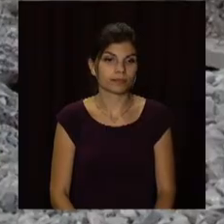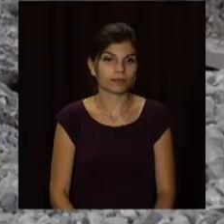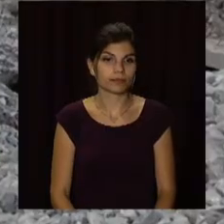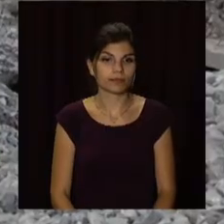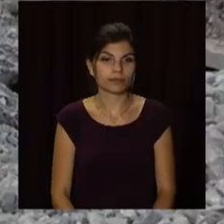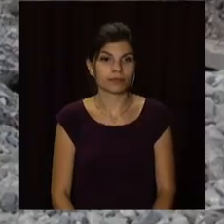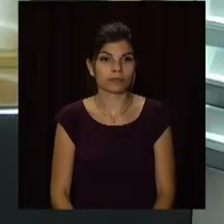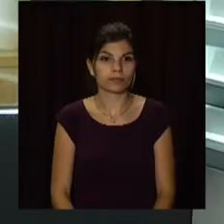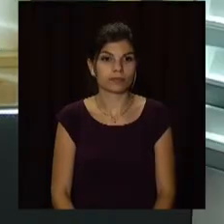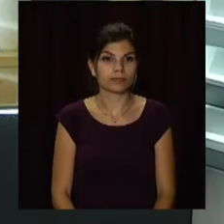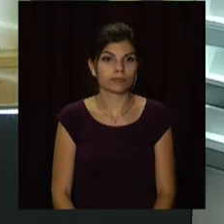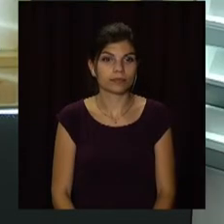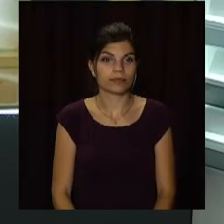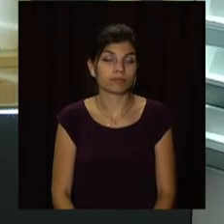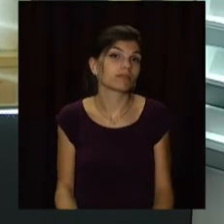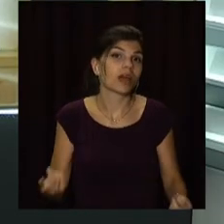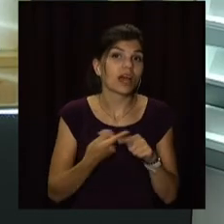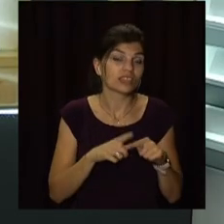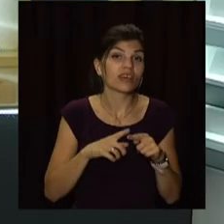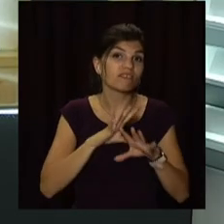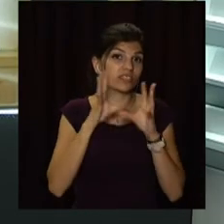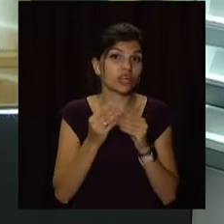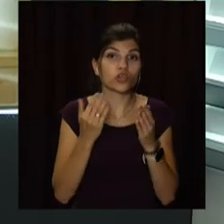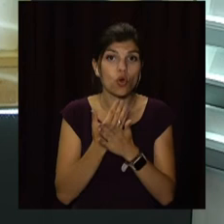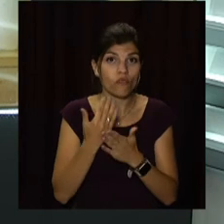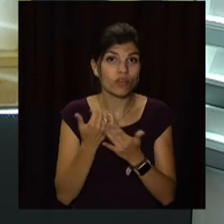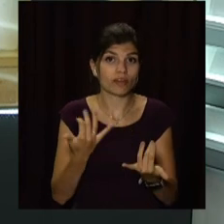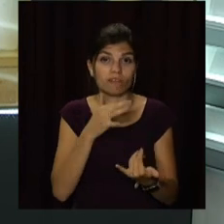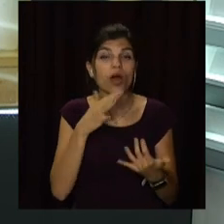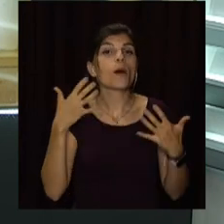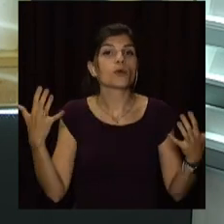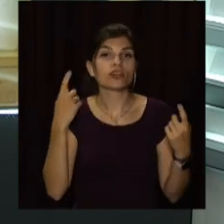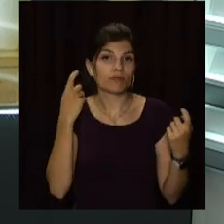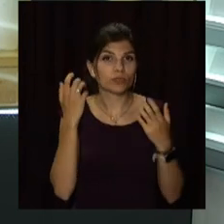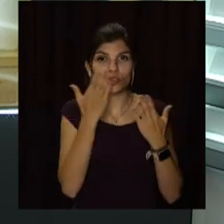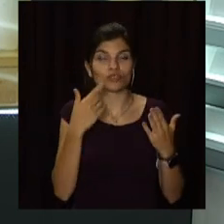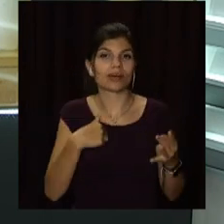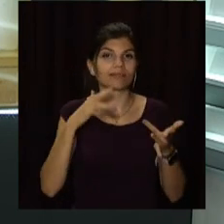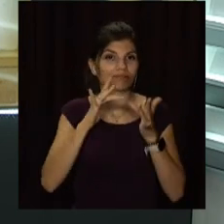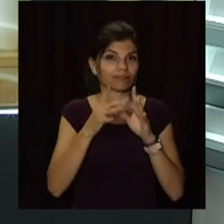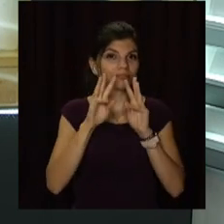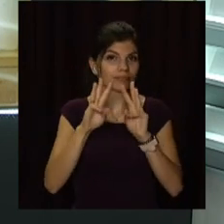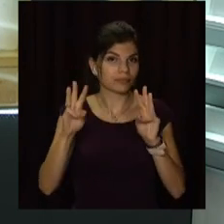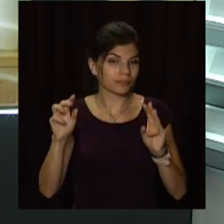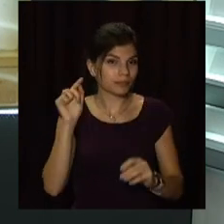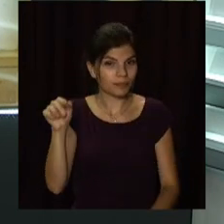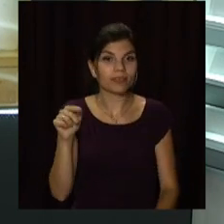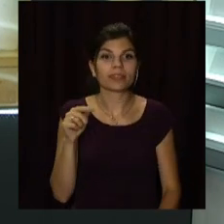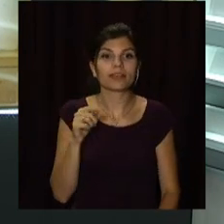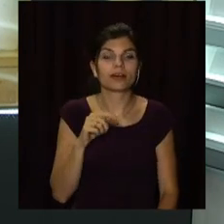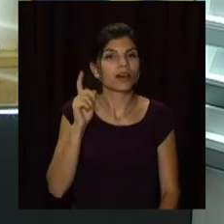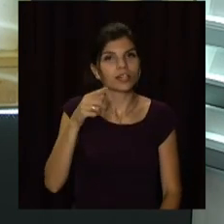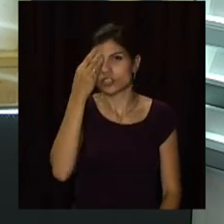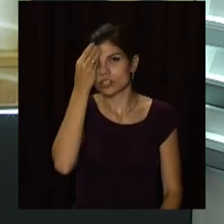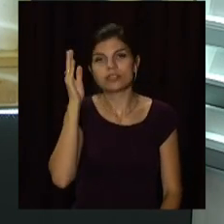«Відкритий». І це були всі новини на цю годину. Більше інформації читайте на нашому сайті opentv.media.